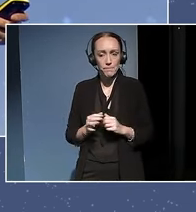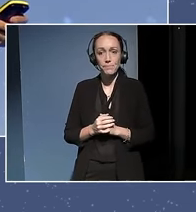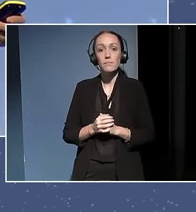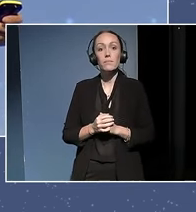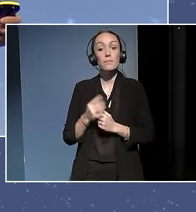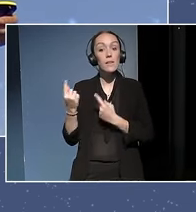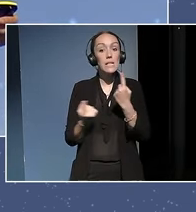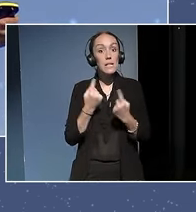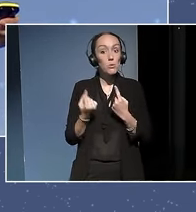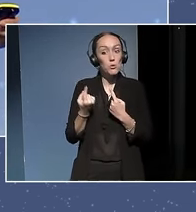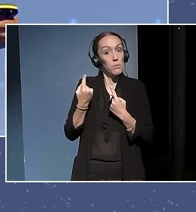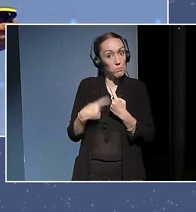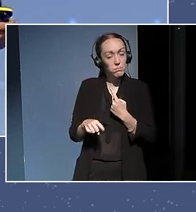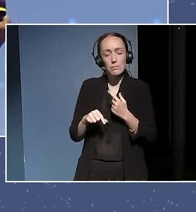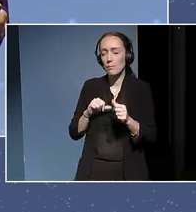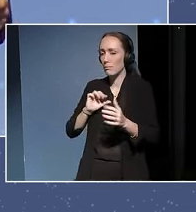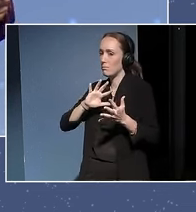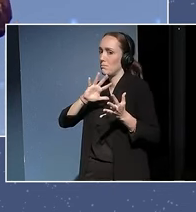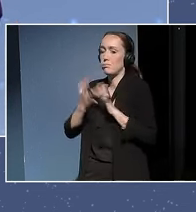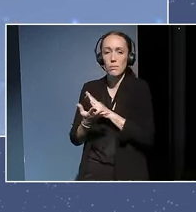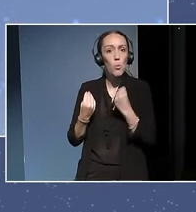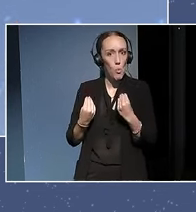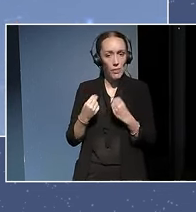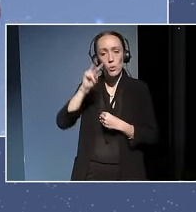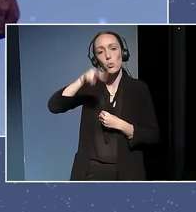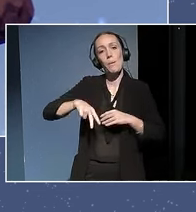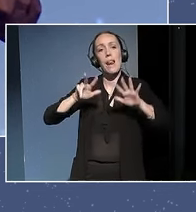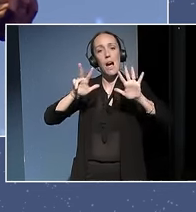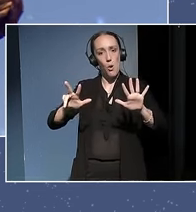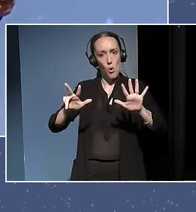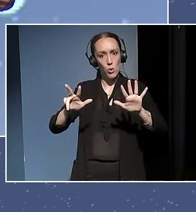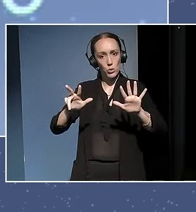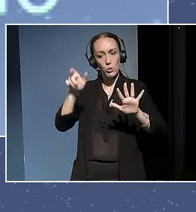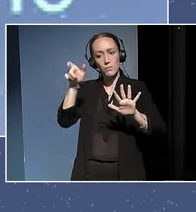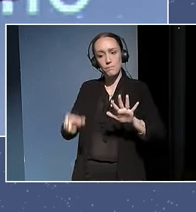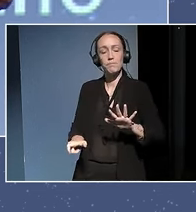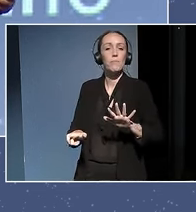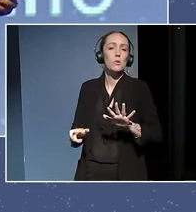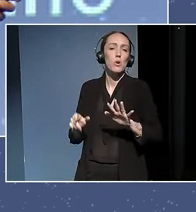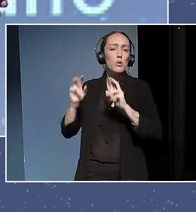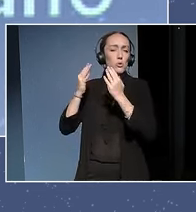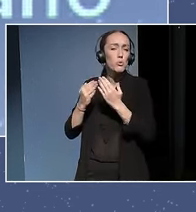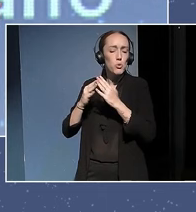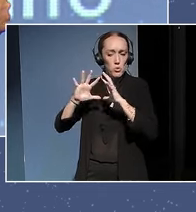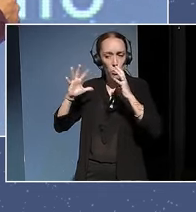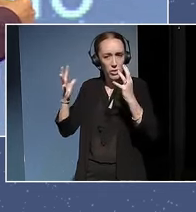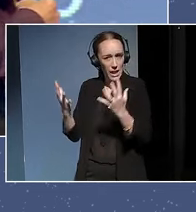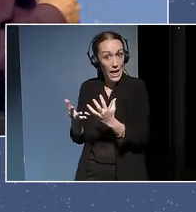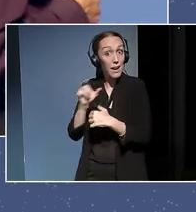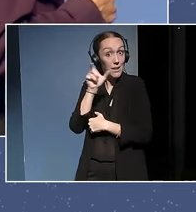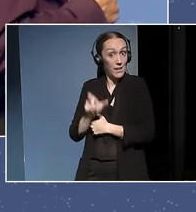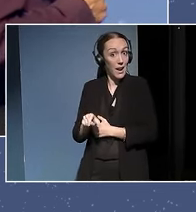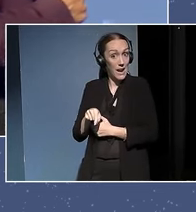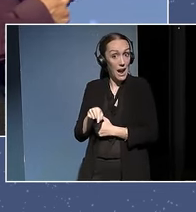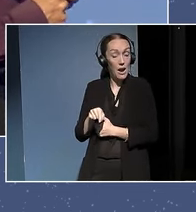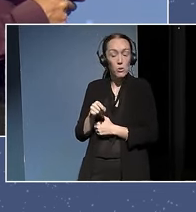a partire dal 2008 quando un geologo italiano in viaggio in Marocco